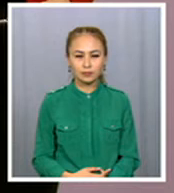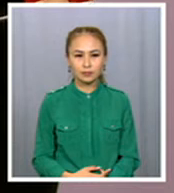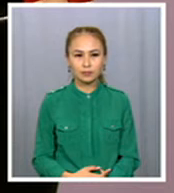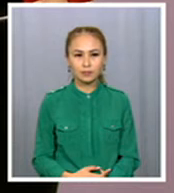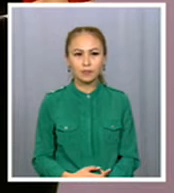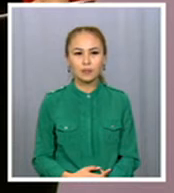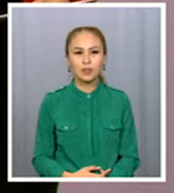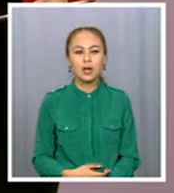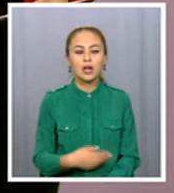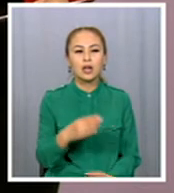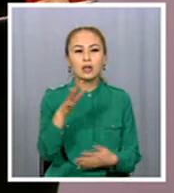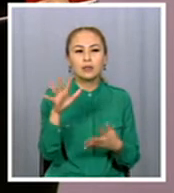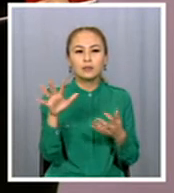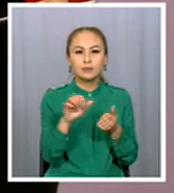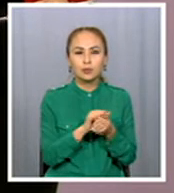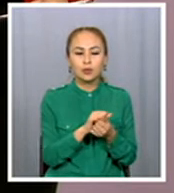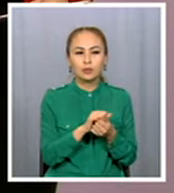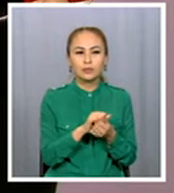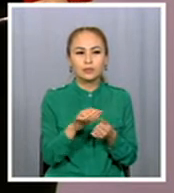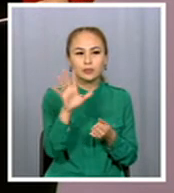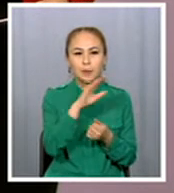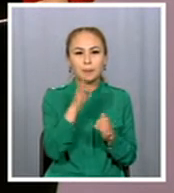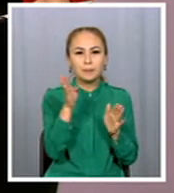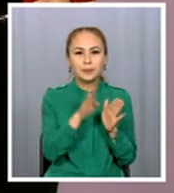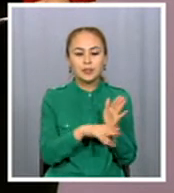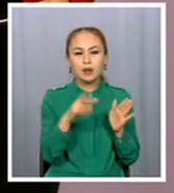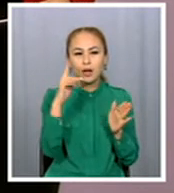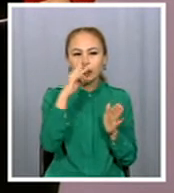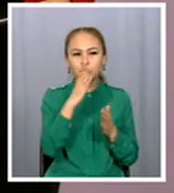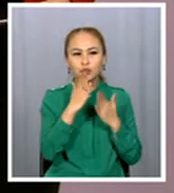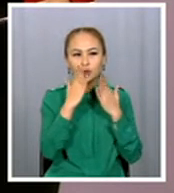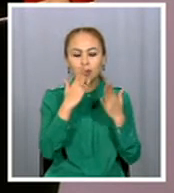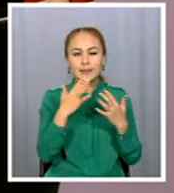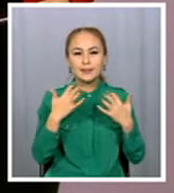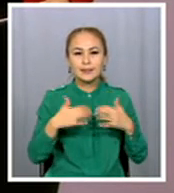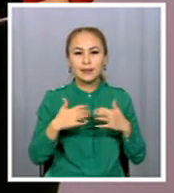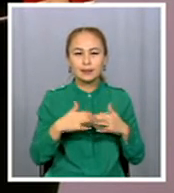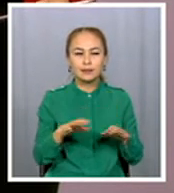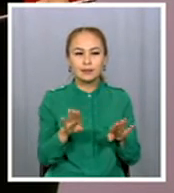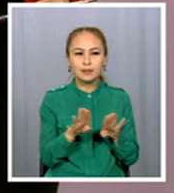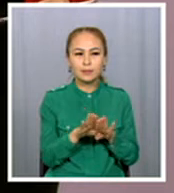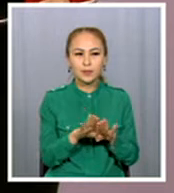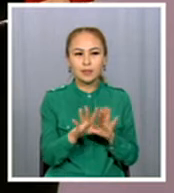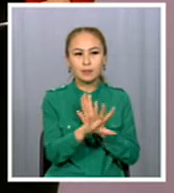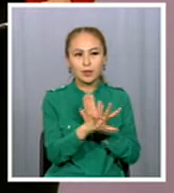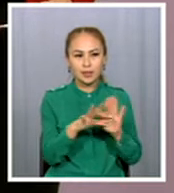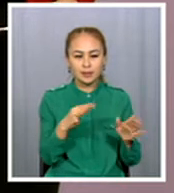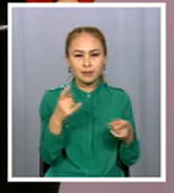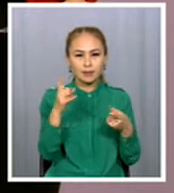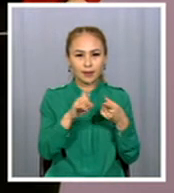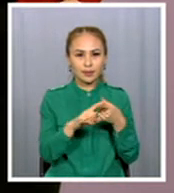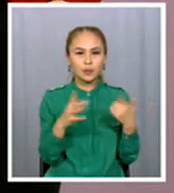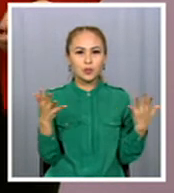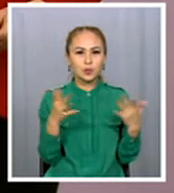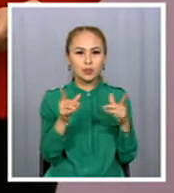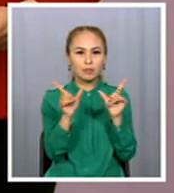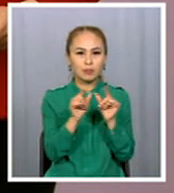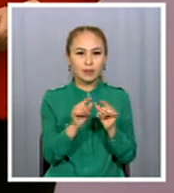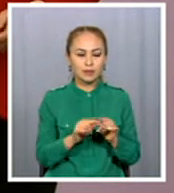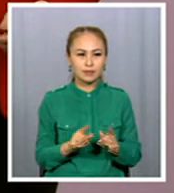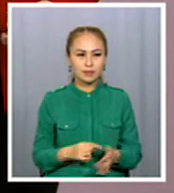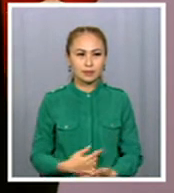Балалар, жаңылмай айталдыңдар ма? Жаңылтпаштағы сан есімдердің қай сөзбен байланысқанын көрсетейік.